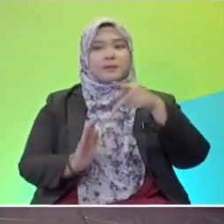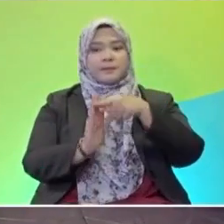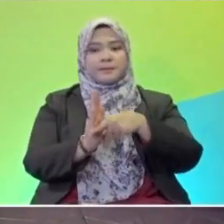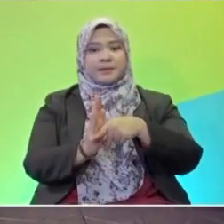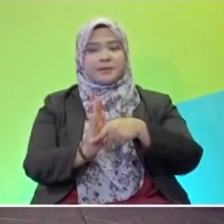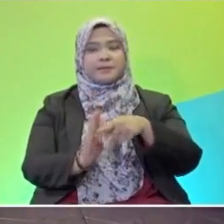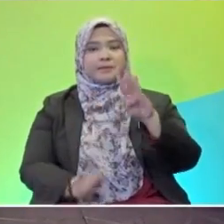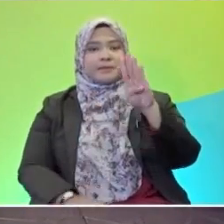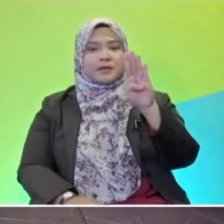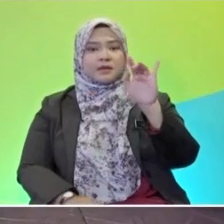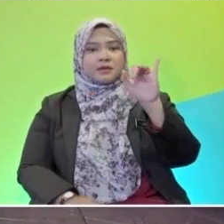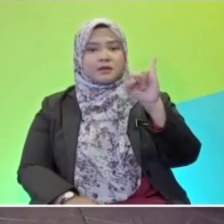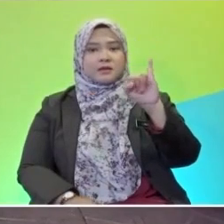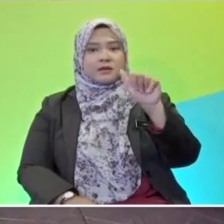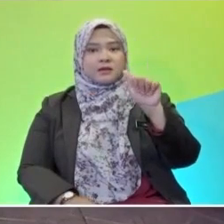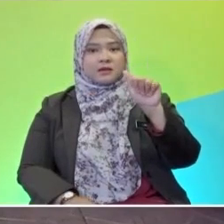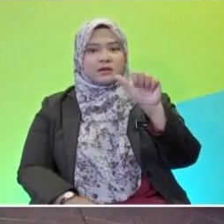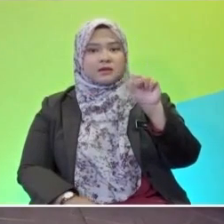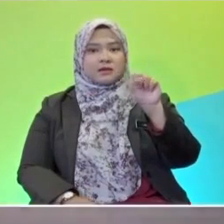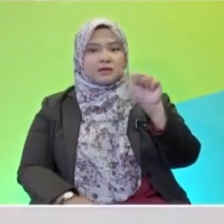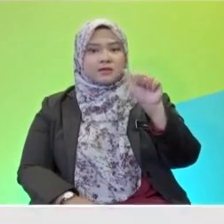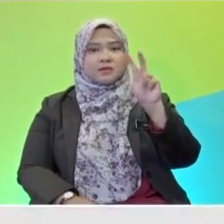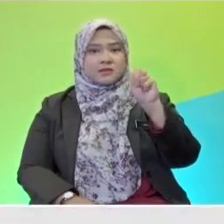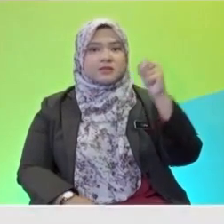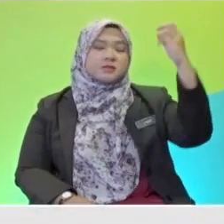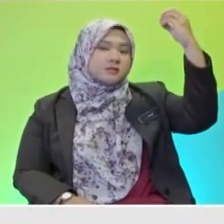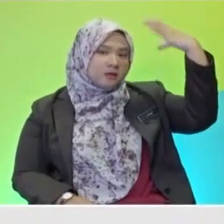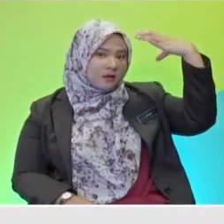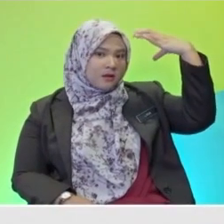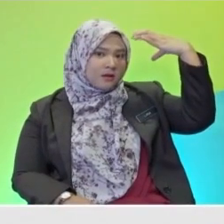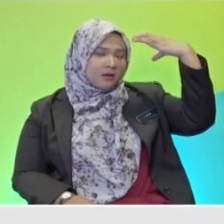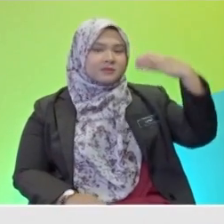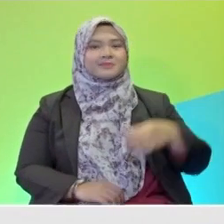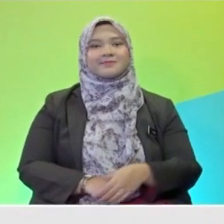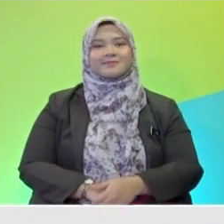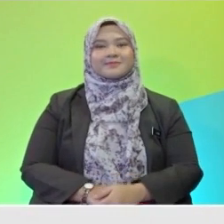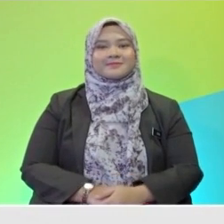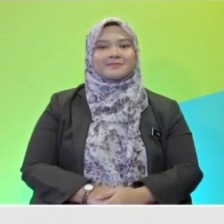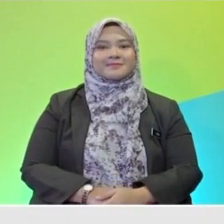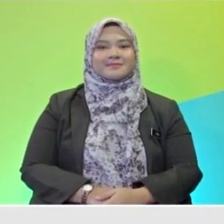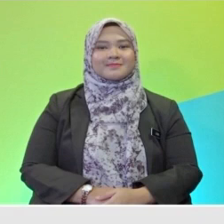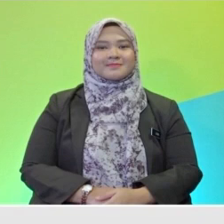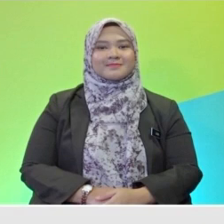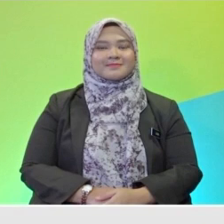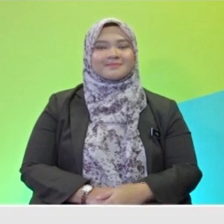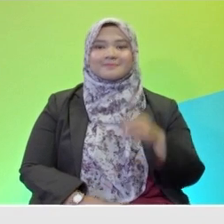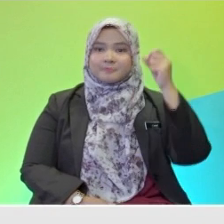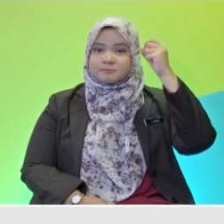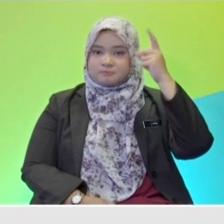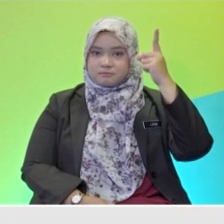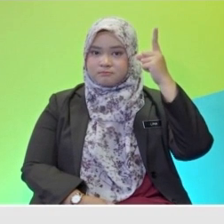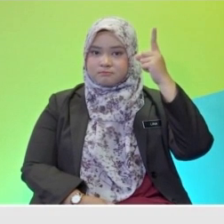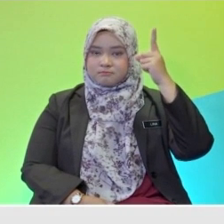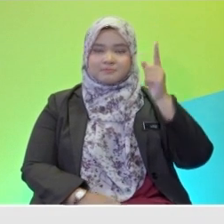Oke jadi jangan tertipu lah pakai cahaya daripada ikan di dalam equarium telah dibiaskan jadi kalau kita lihat